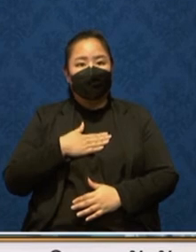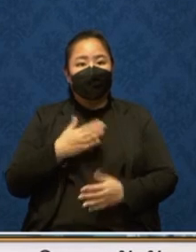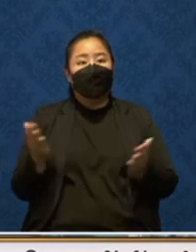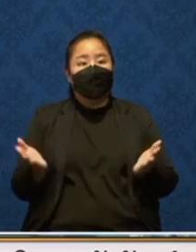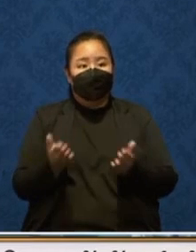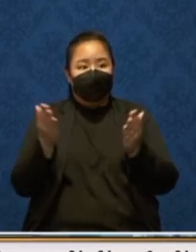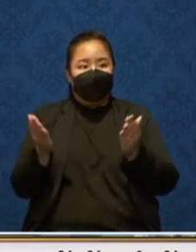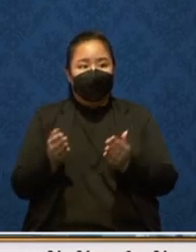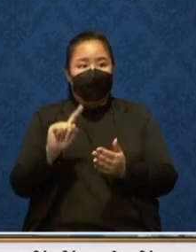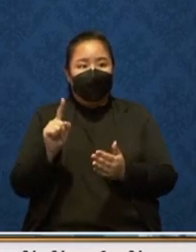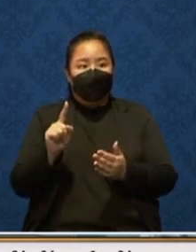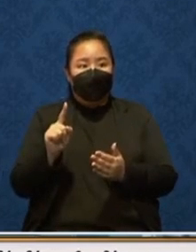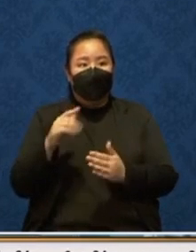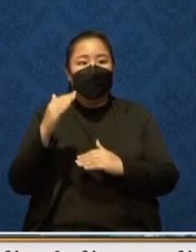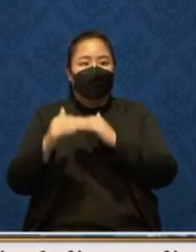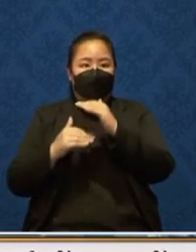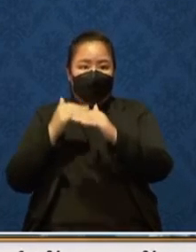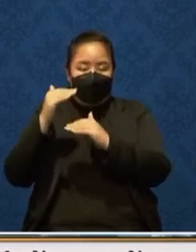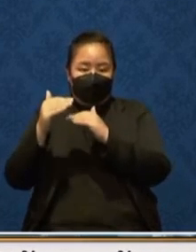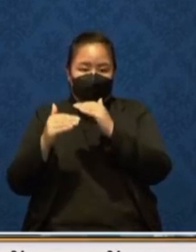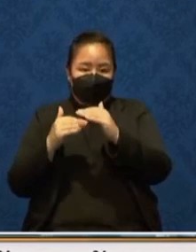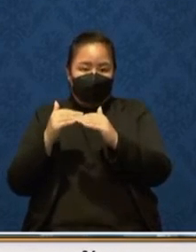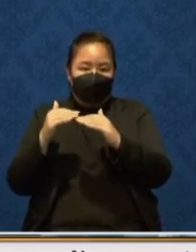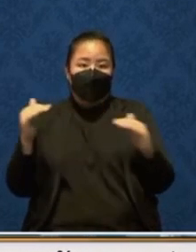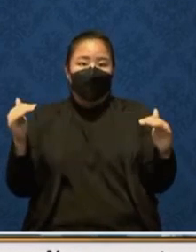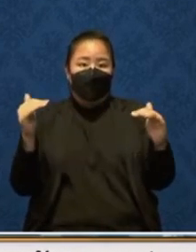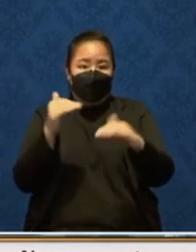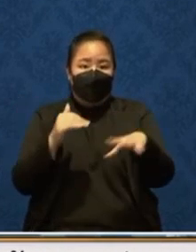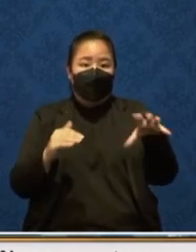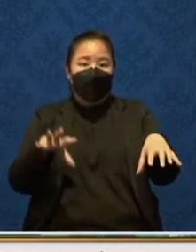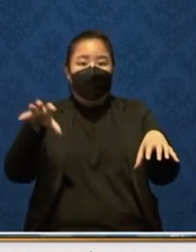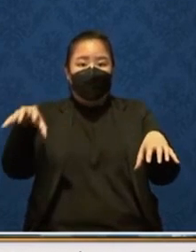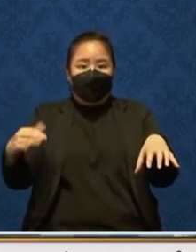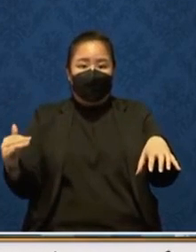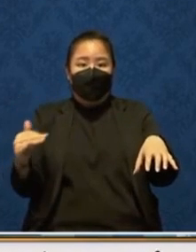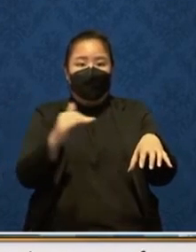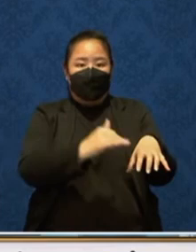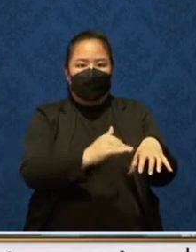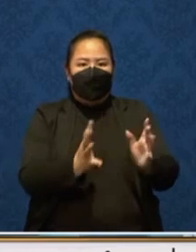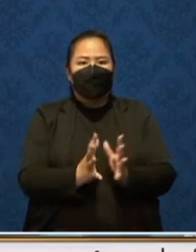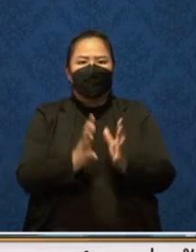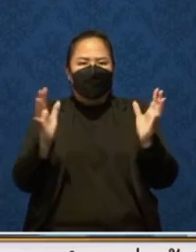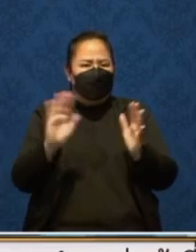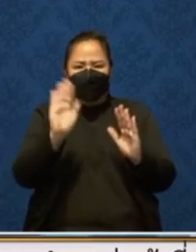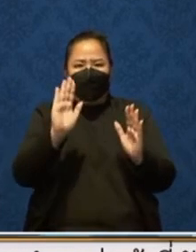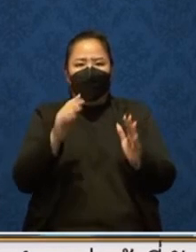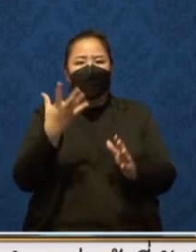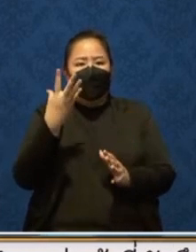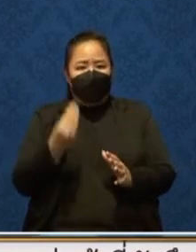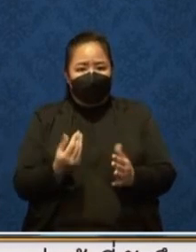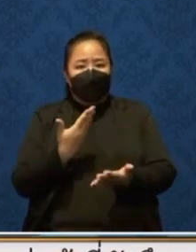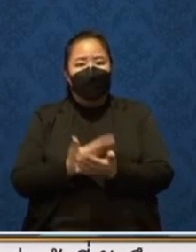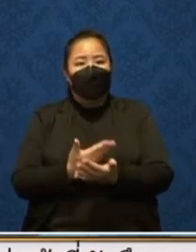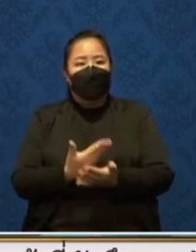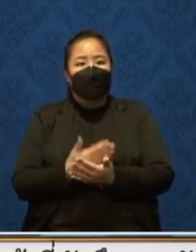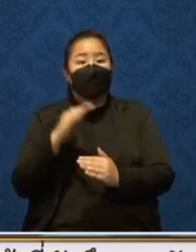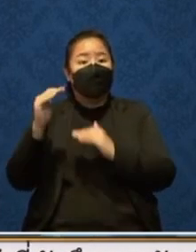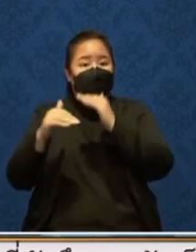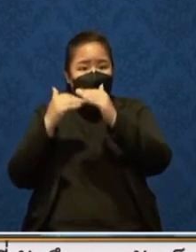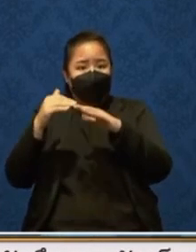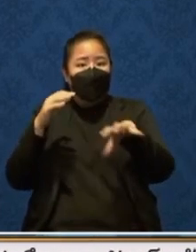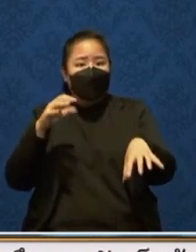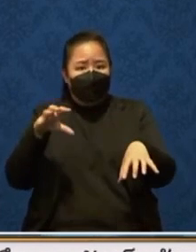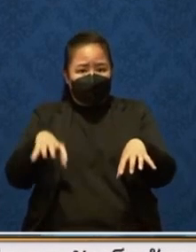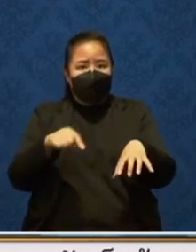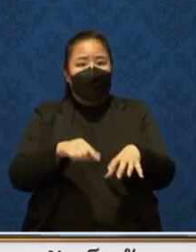นับสนุนการพัฒนาเส้นทางระหว่างเมืองแต่อย่าทำเยอะเกินไปคืทต้เหือเงินไ้สำหับการพัฒนาเมืองด